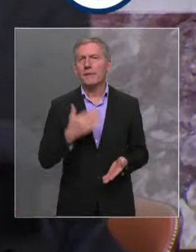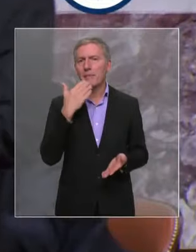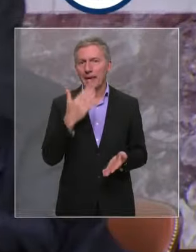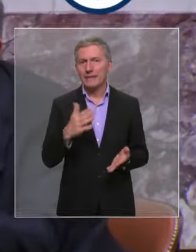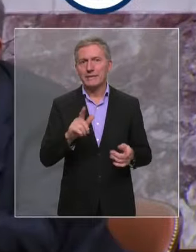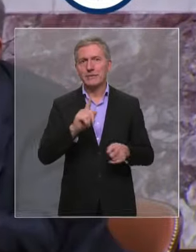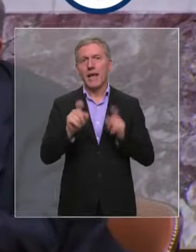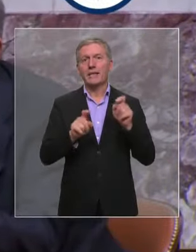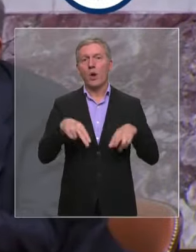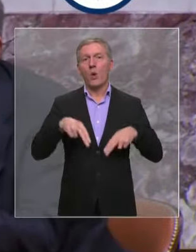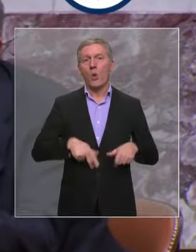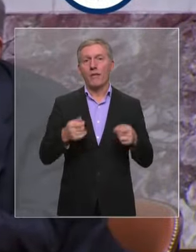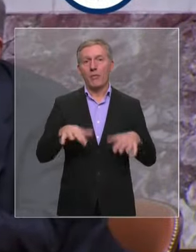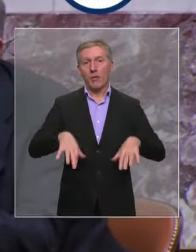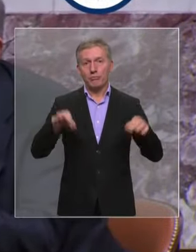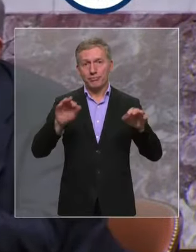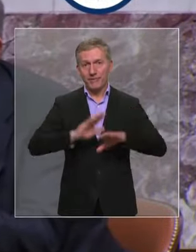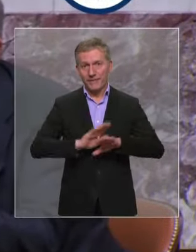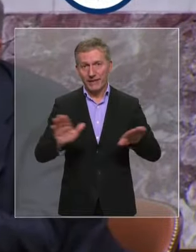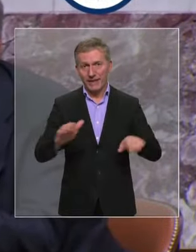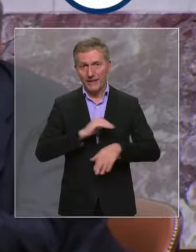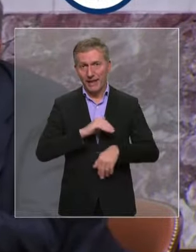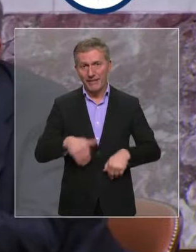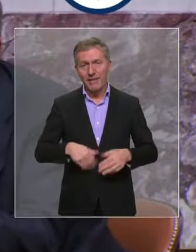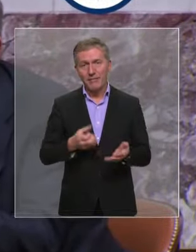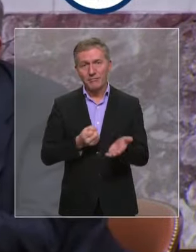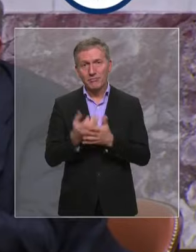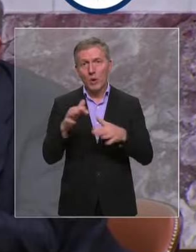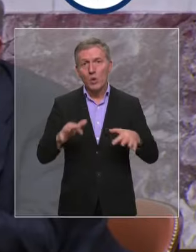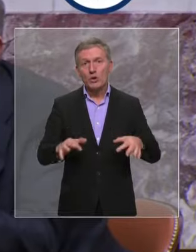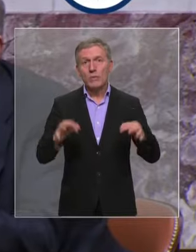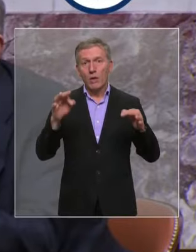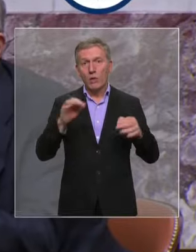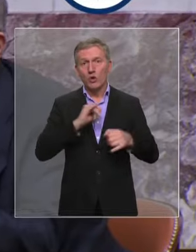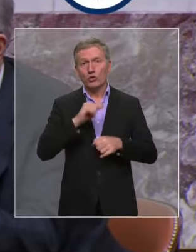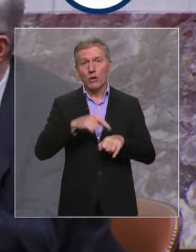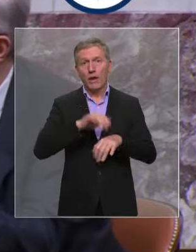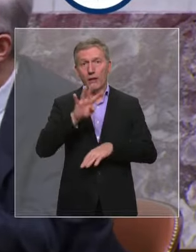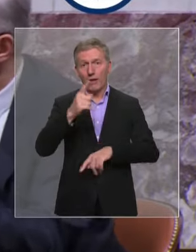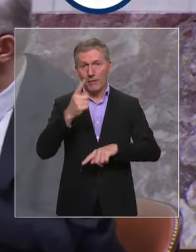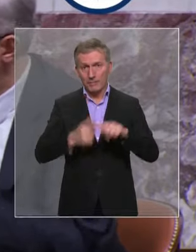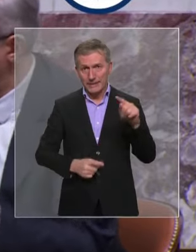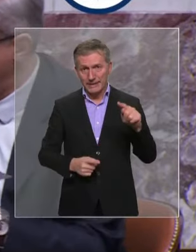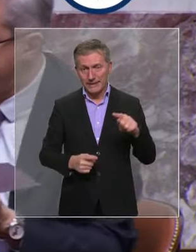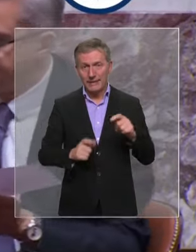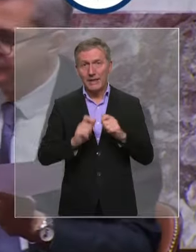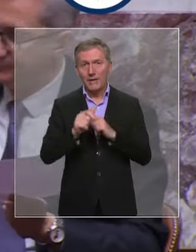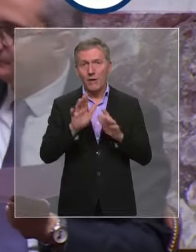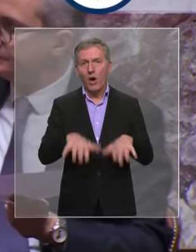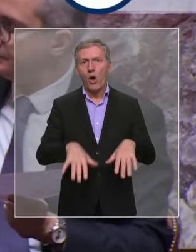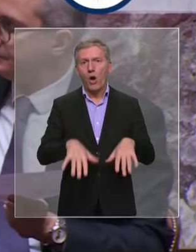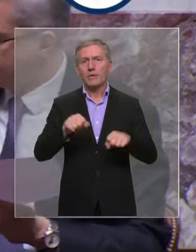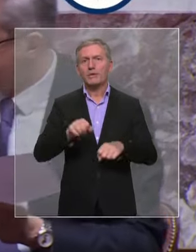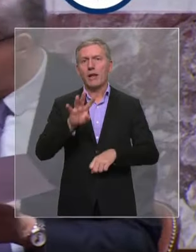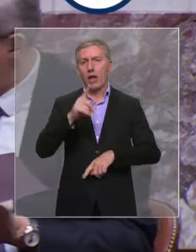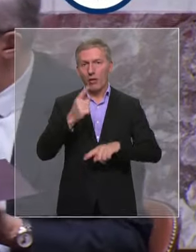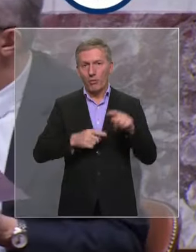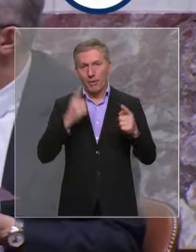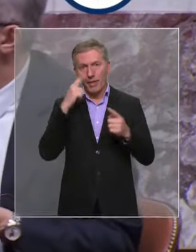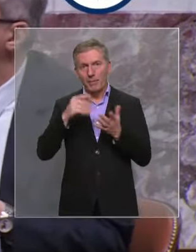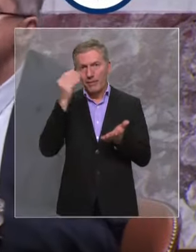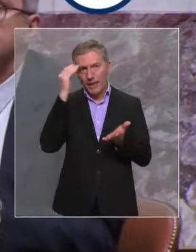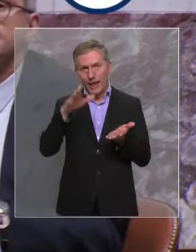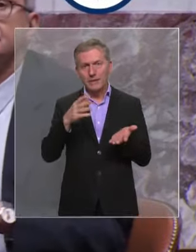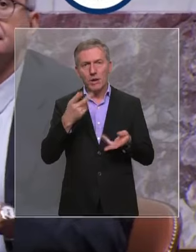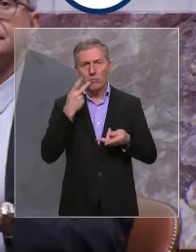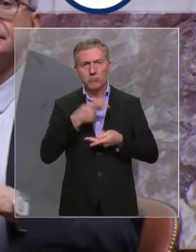Ministre. La séance des questions au gouvernement est terminée. Je vous indique que nous suspendons la séance jusqu'à 16h30 et nous reprendrons à 16h30 pour la déclaration